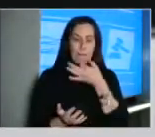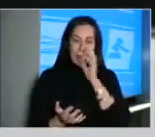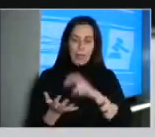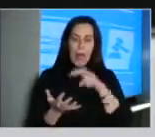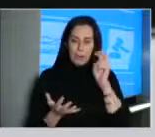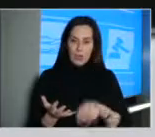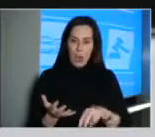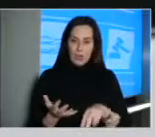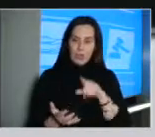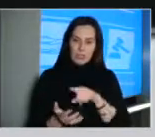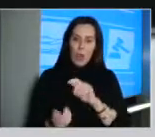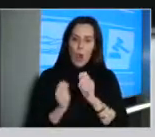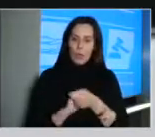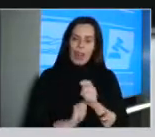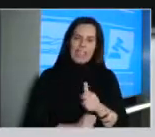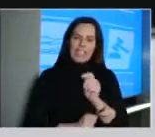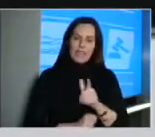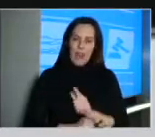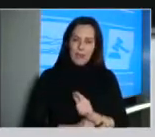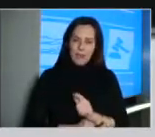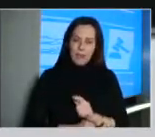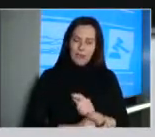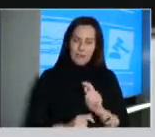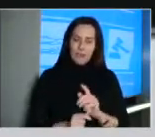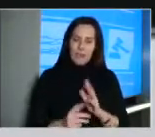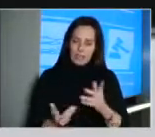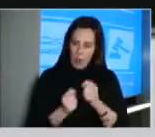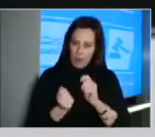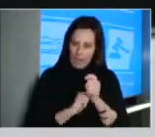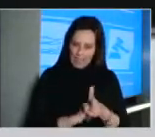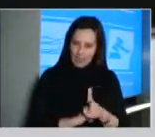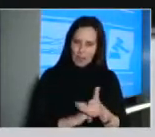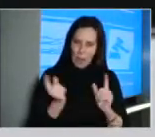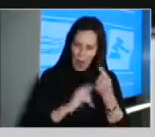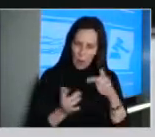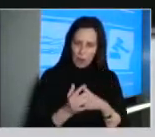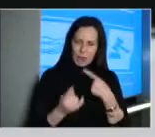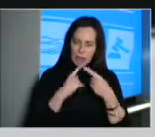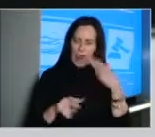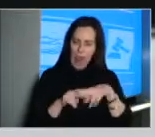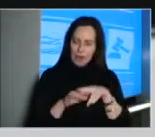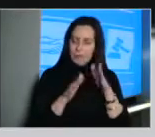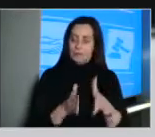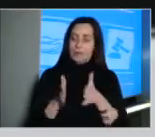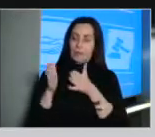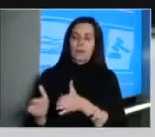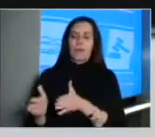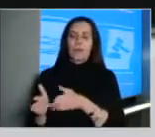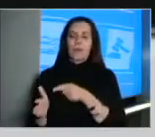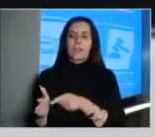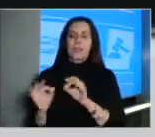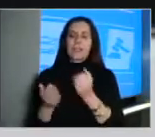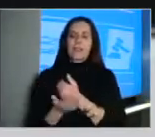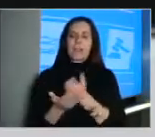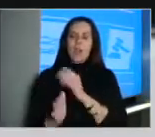ובגיל הפרישה זה הופך לקצבה. אלא הפיכה, איך זה נהפך לקצבה ומה קורה, נדבר. והרובד השלישי הוא בעצם